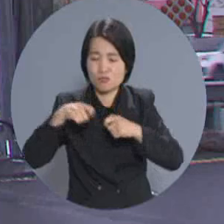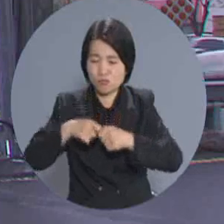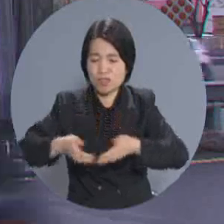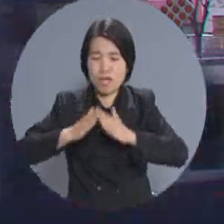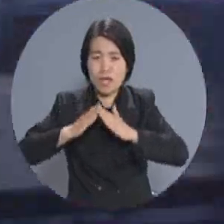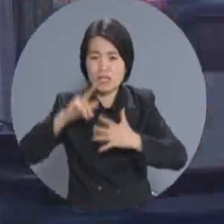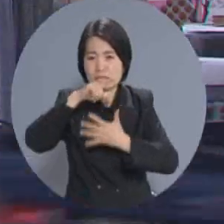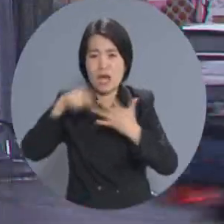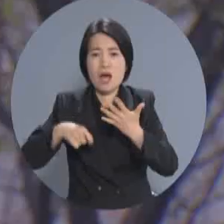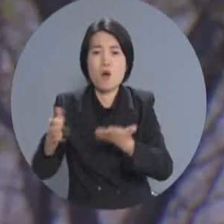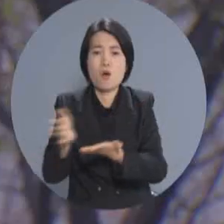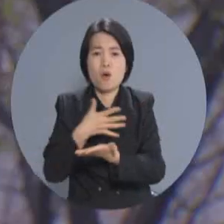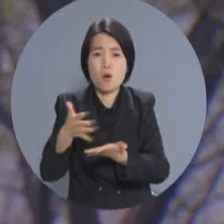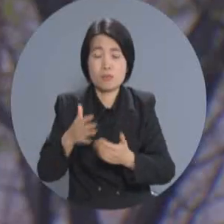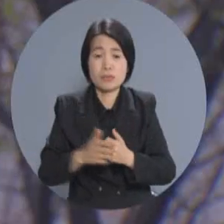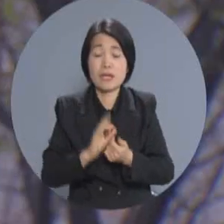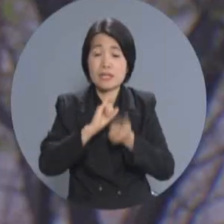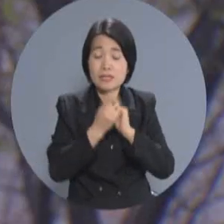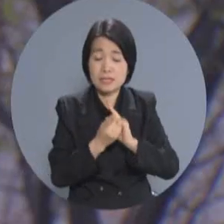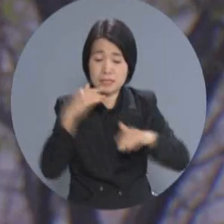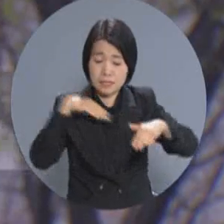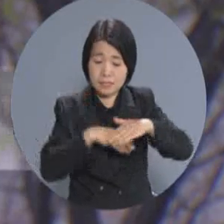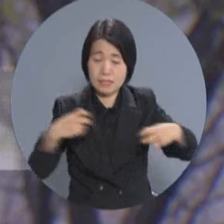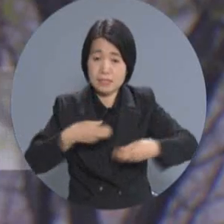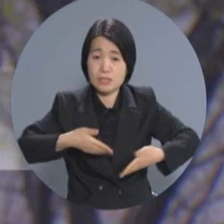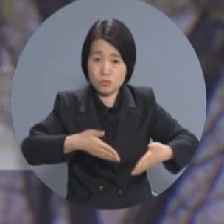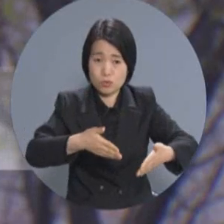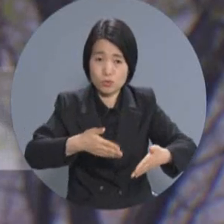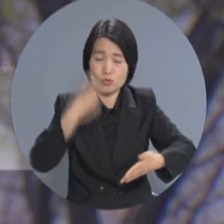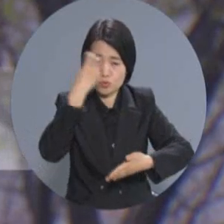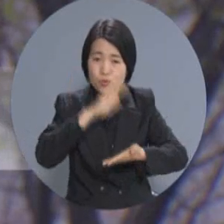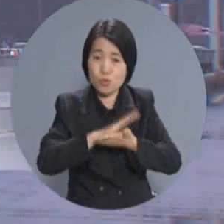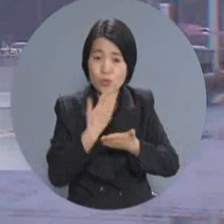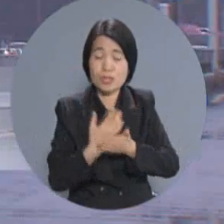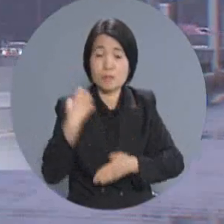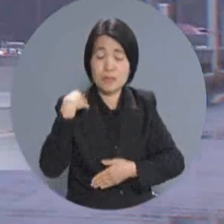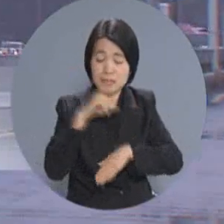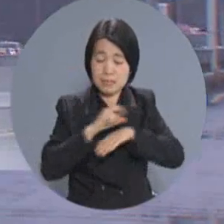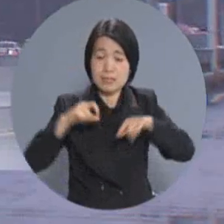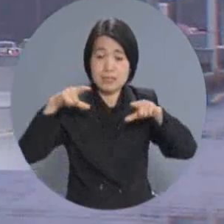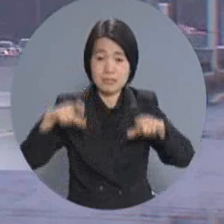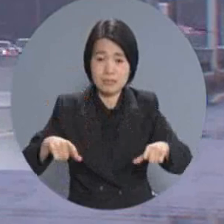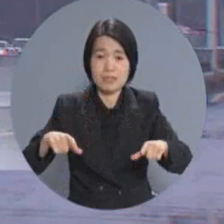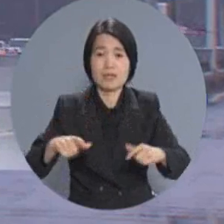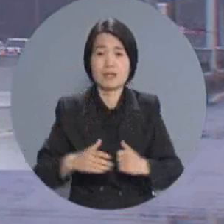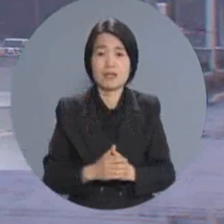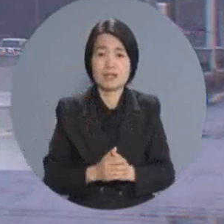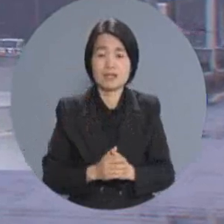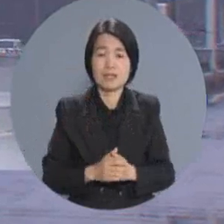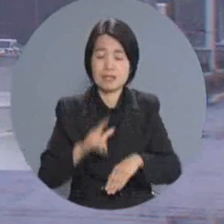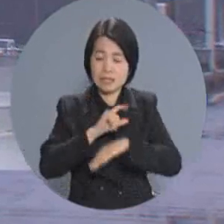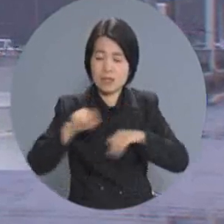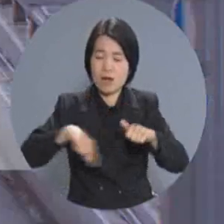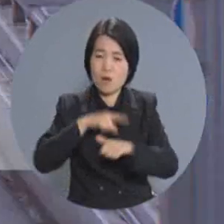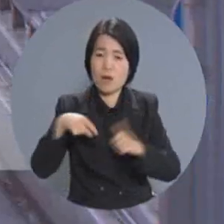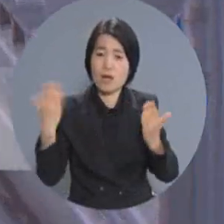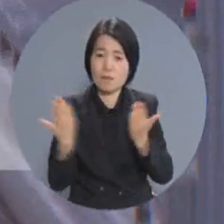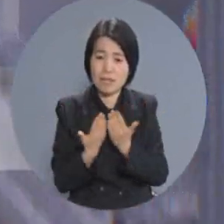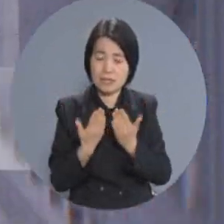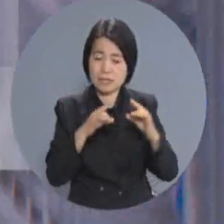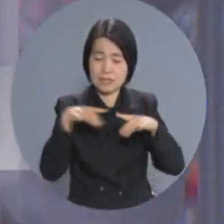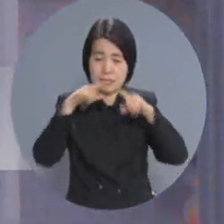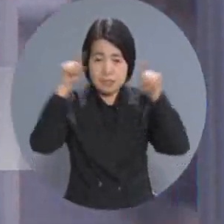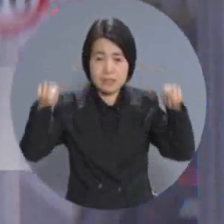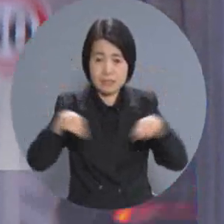지침이 없습니다. 대신 지하차도의 유지와 관리를 맡고 있는 자치단체가 지역 실정에 맞는 차단